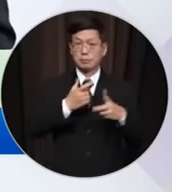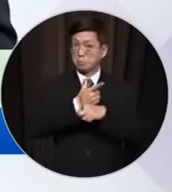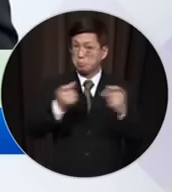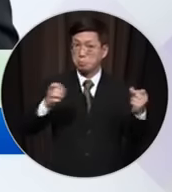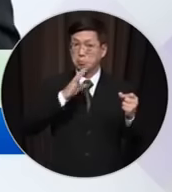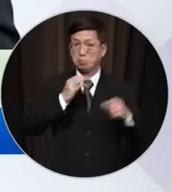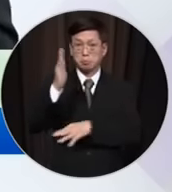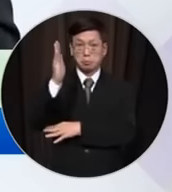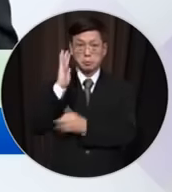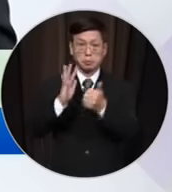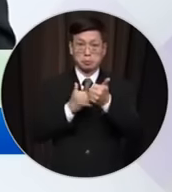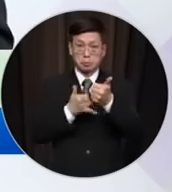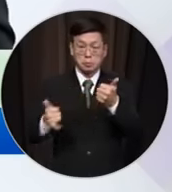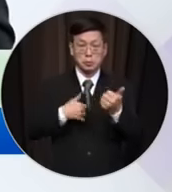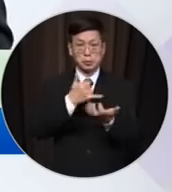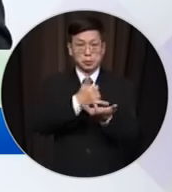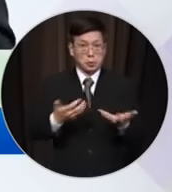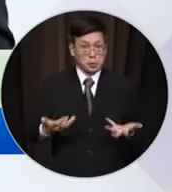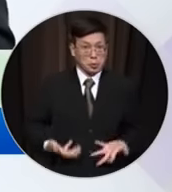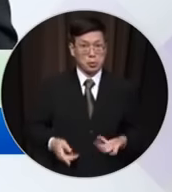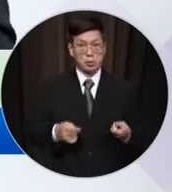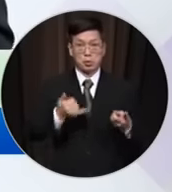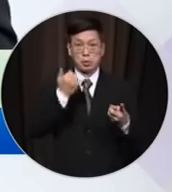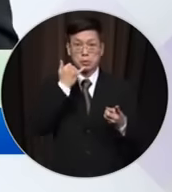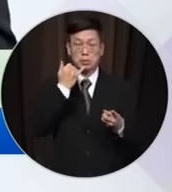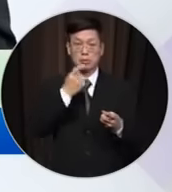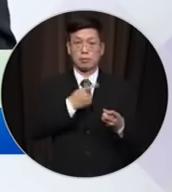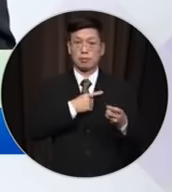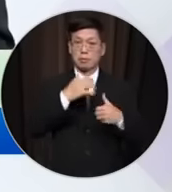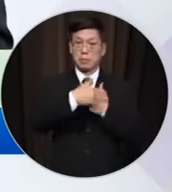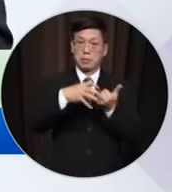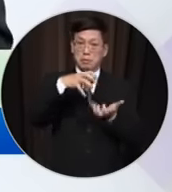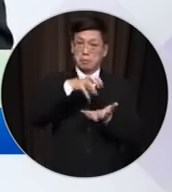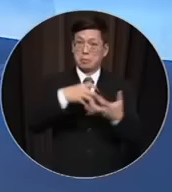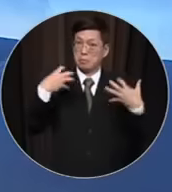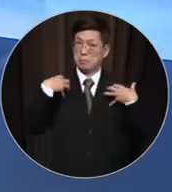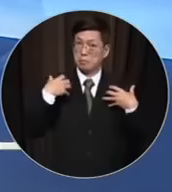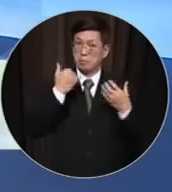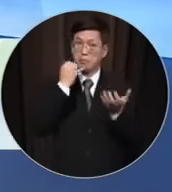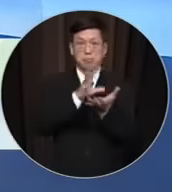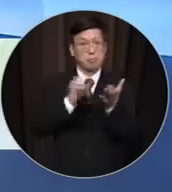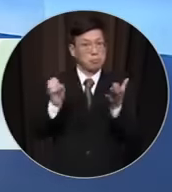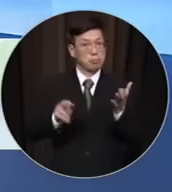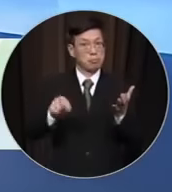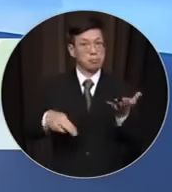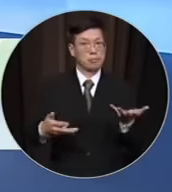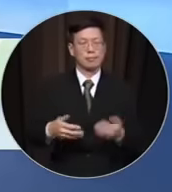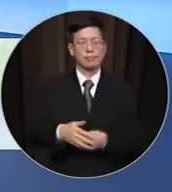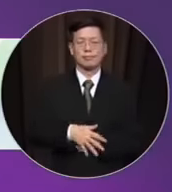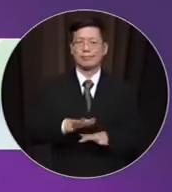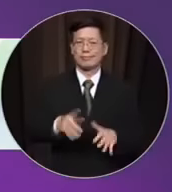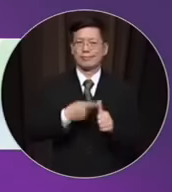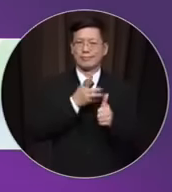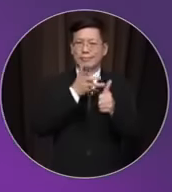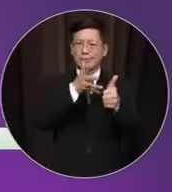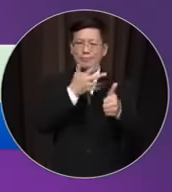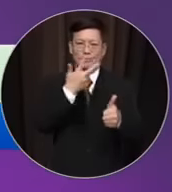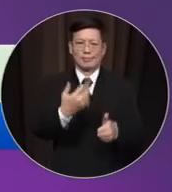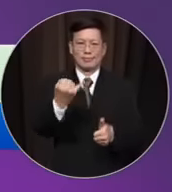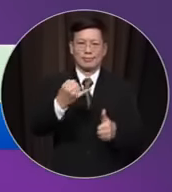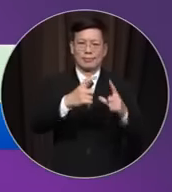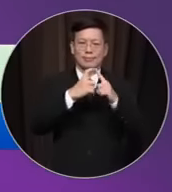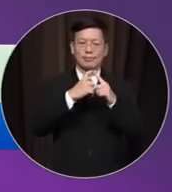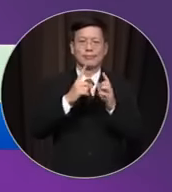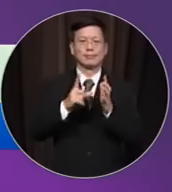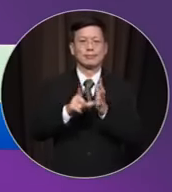职人员不应退职退休而免除其保证责任呢？ 这个问题我们先请徐欣盈女